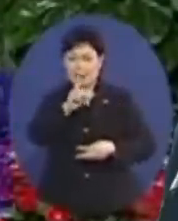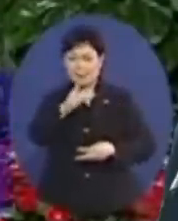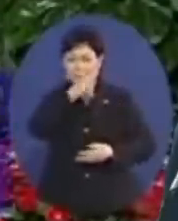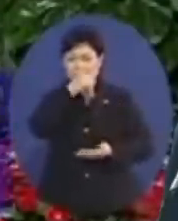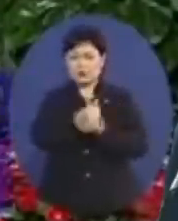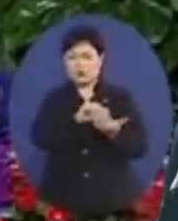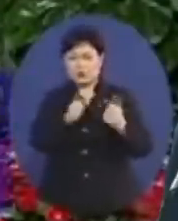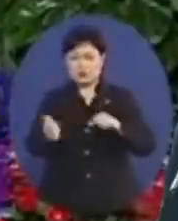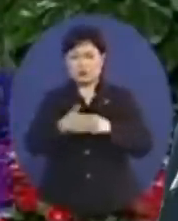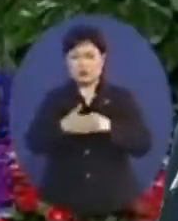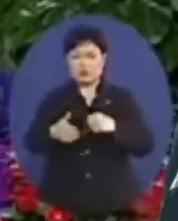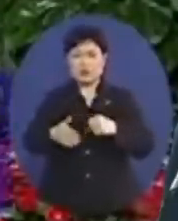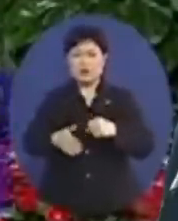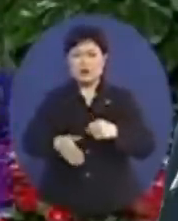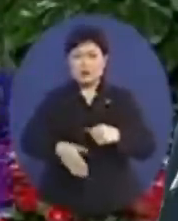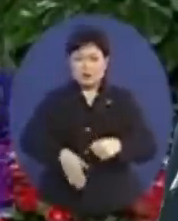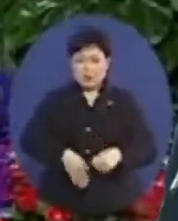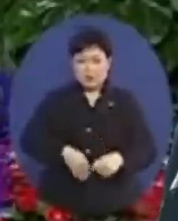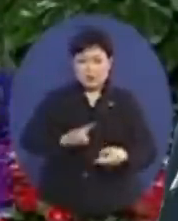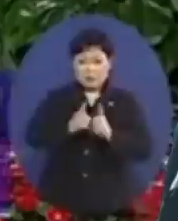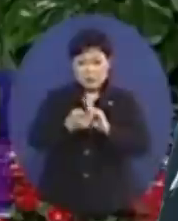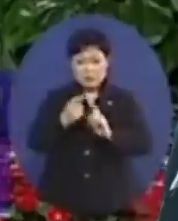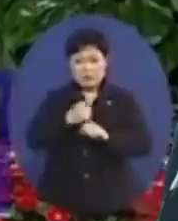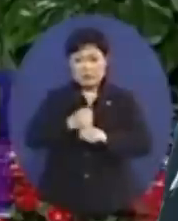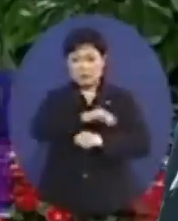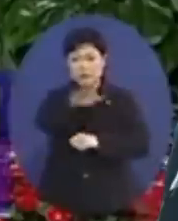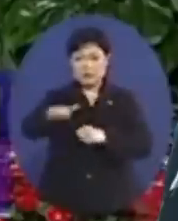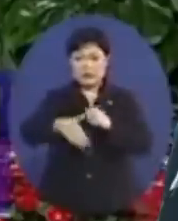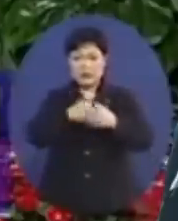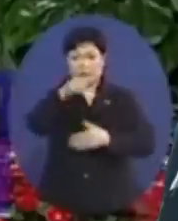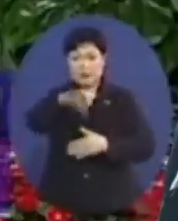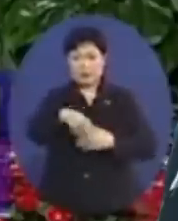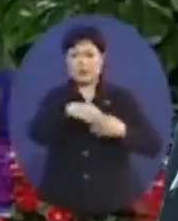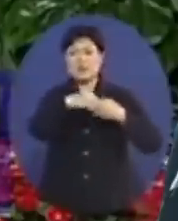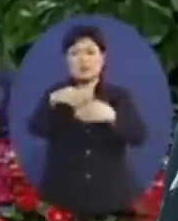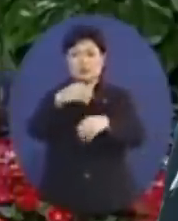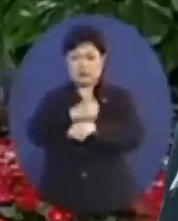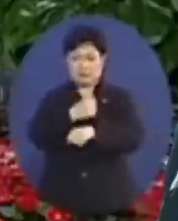불의한 자를 대신하였으니 이는 우리를 하나님 앞으로 인도하려 하십니다.